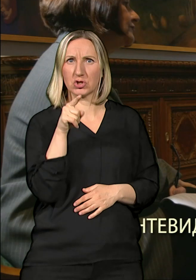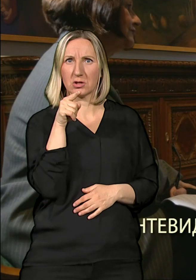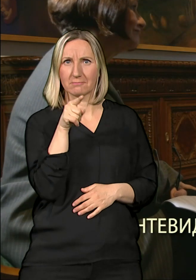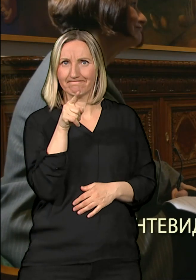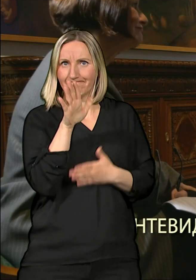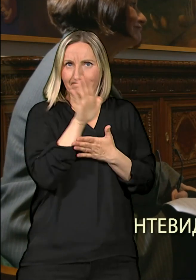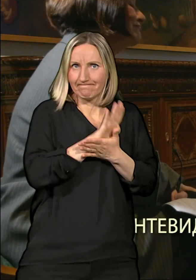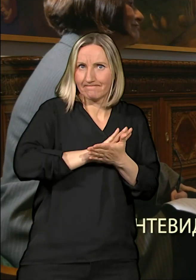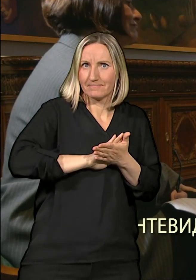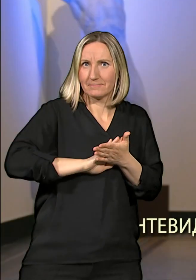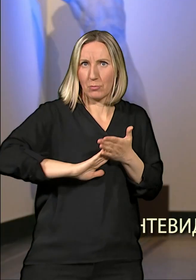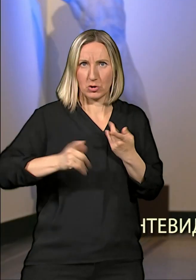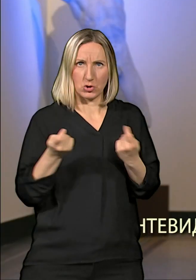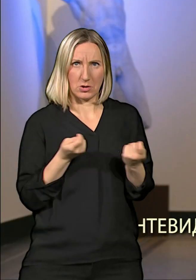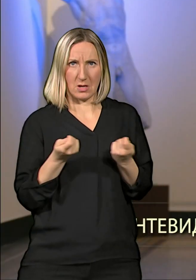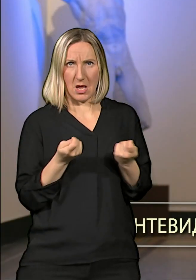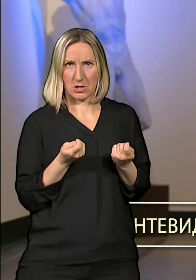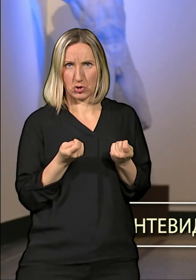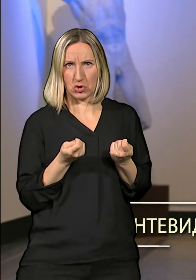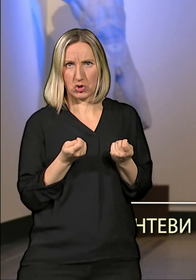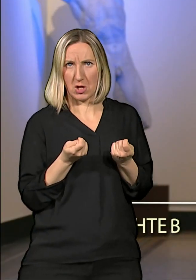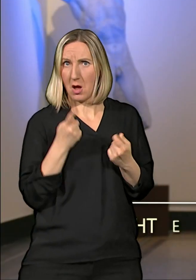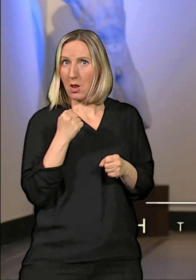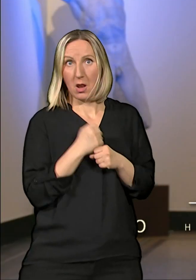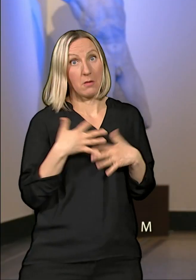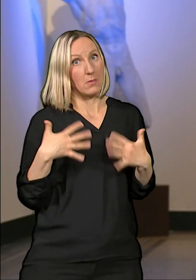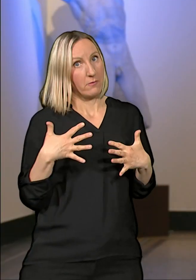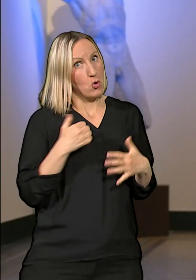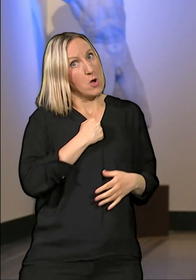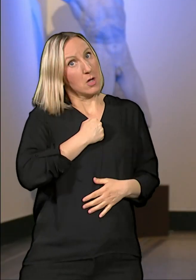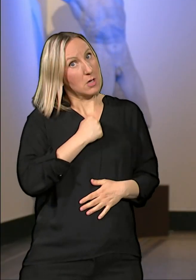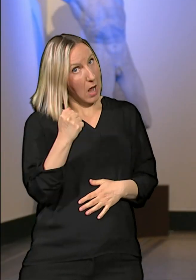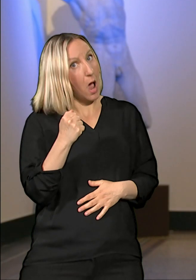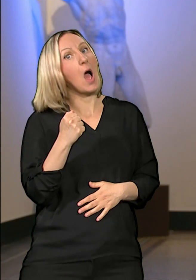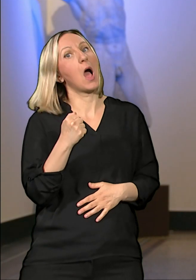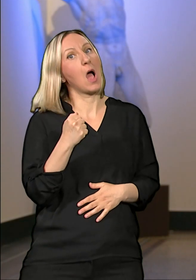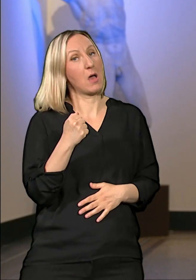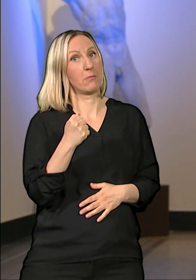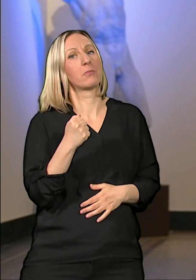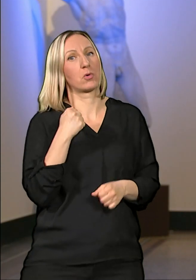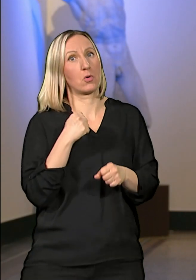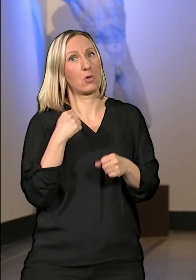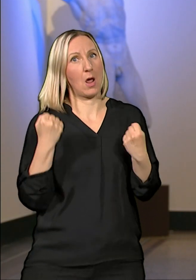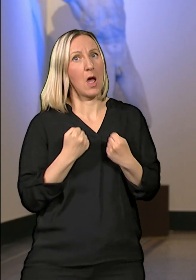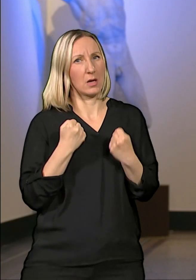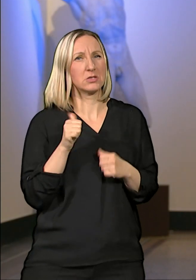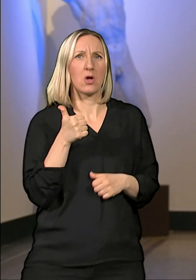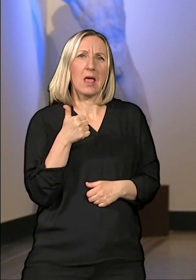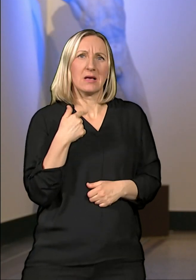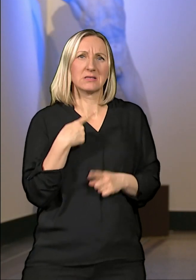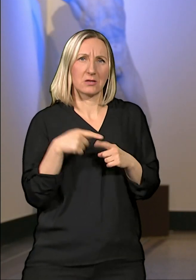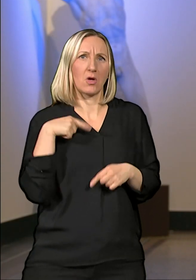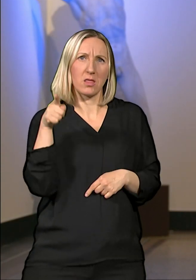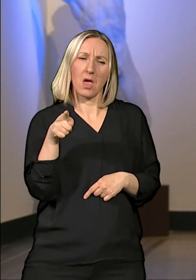debitant u režiji. Napravio veoma smele i hrabre poteze, što mislim jeste nešto što njega karakteriše, zbog čega ja njega